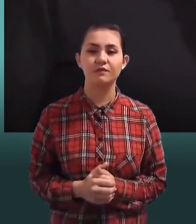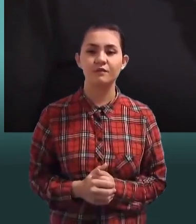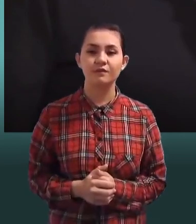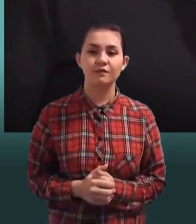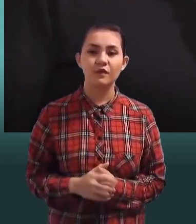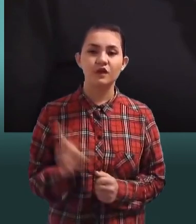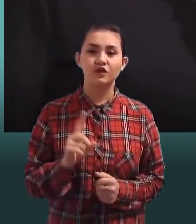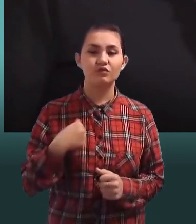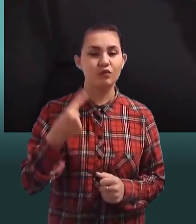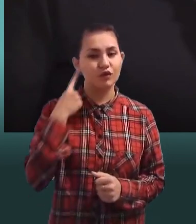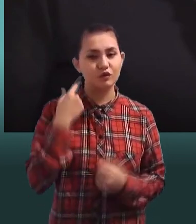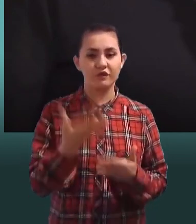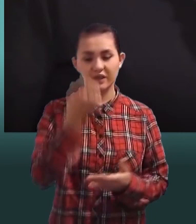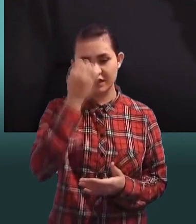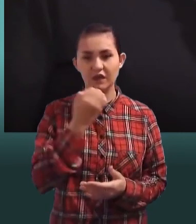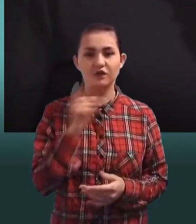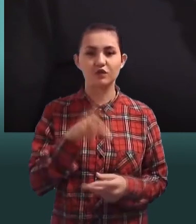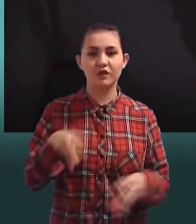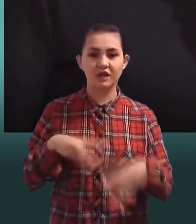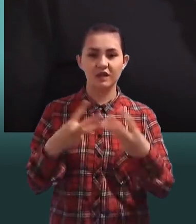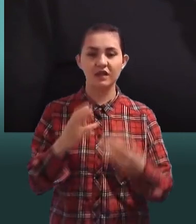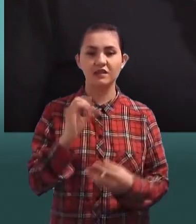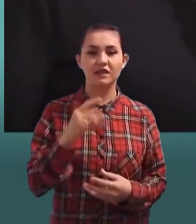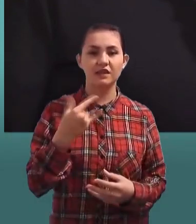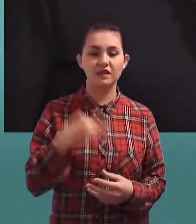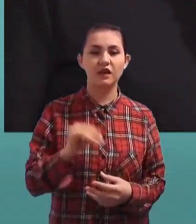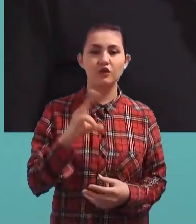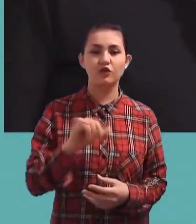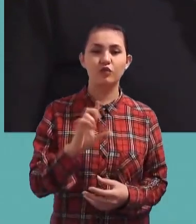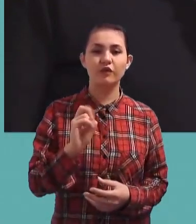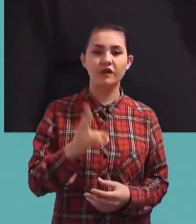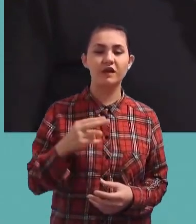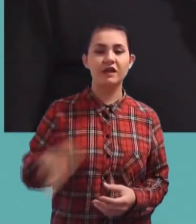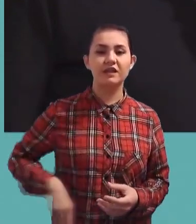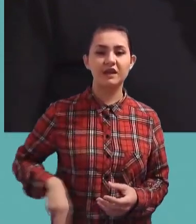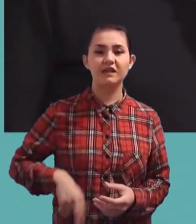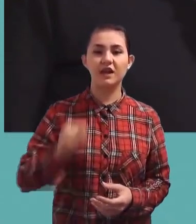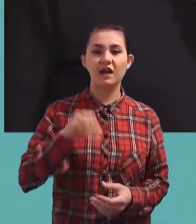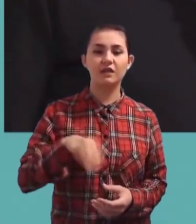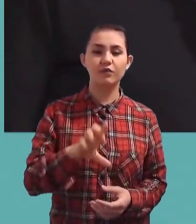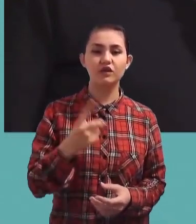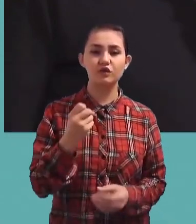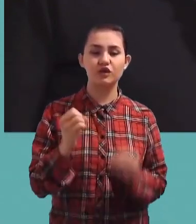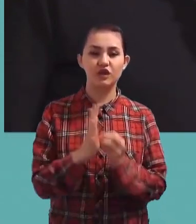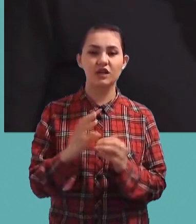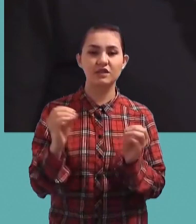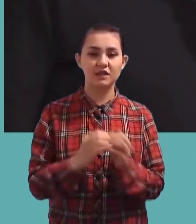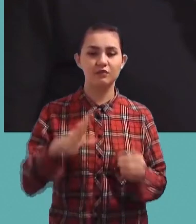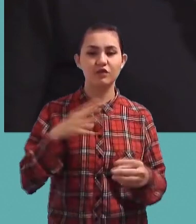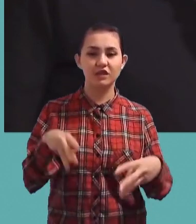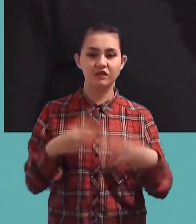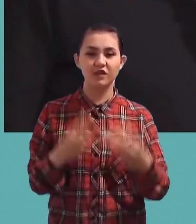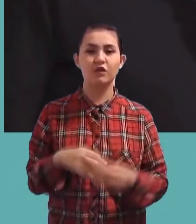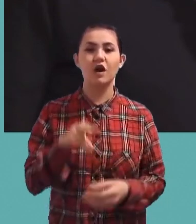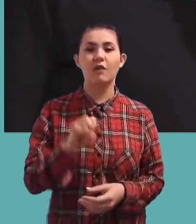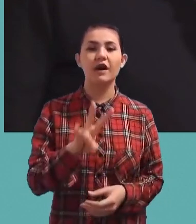ж, ми почули вас, дякуємо за те, що приєдналися. Сергій Дубовий, генеральний директор АТП 11410, з нами був на зв'язку. Пані